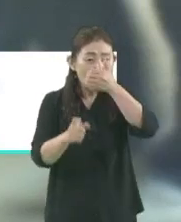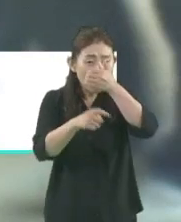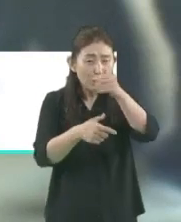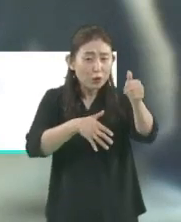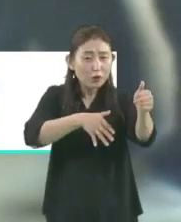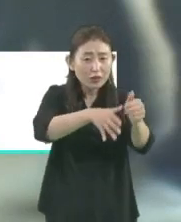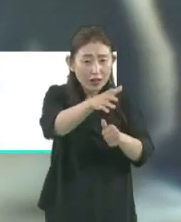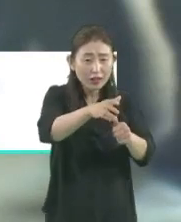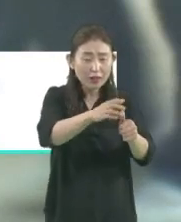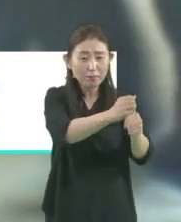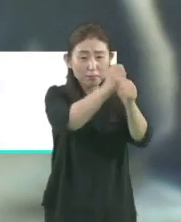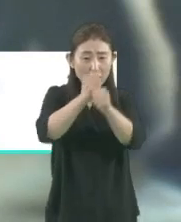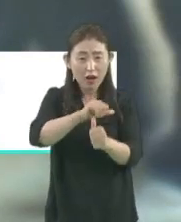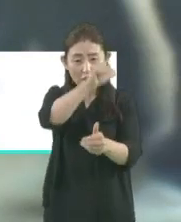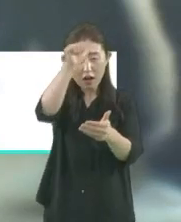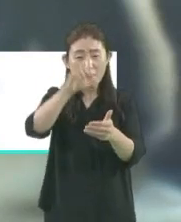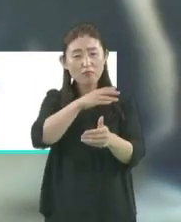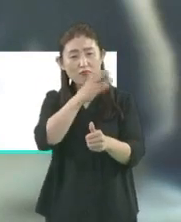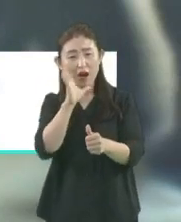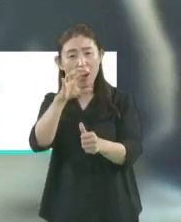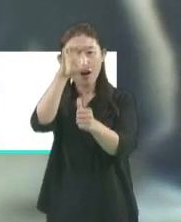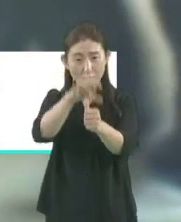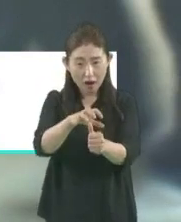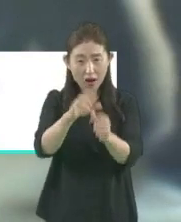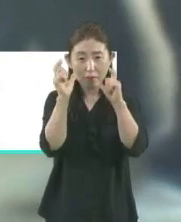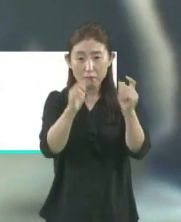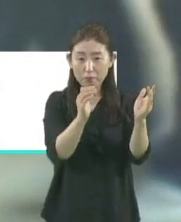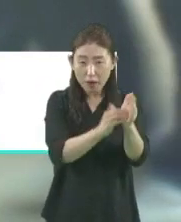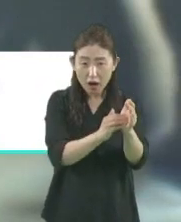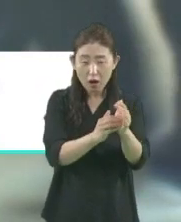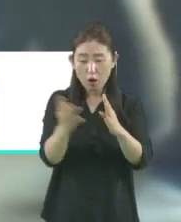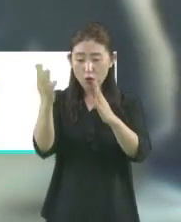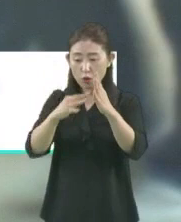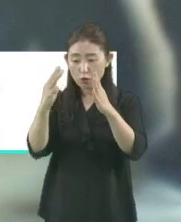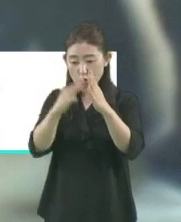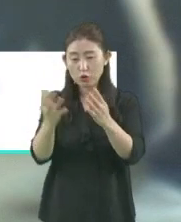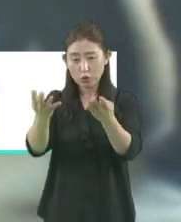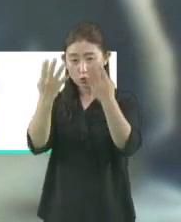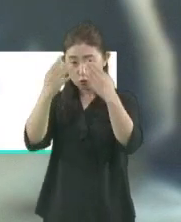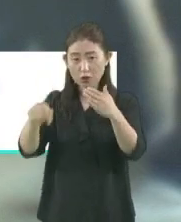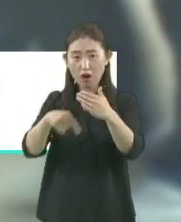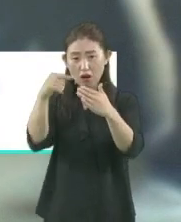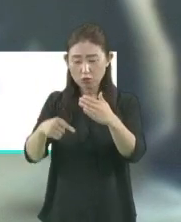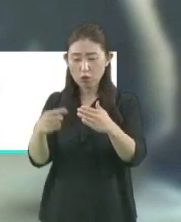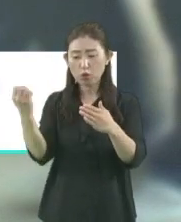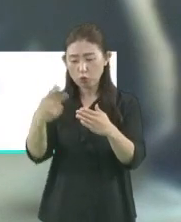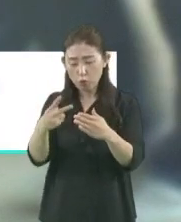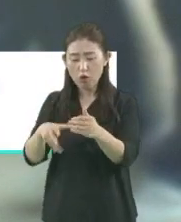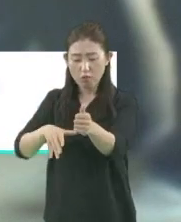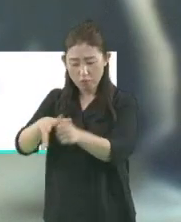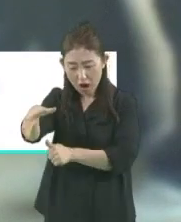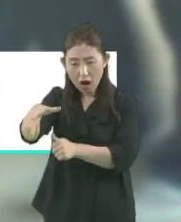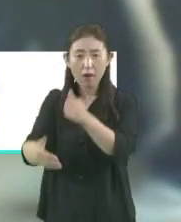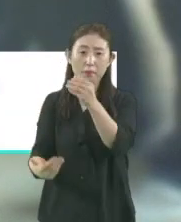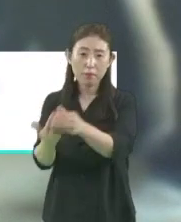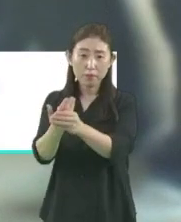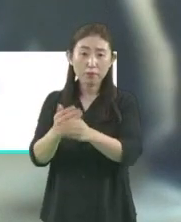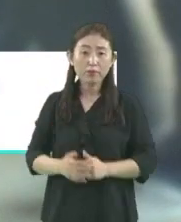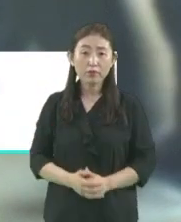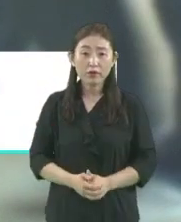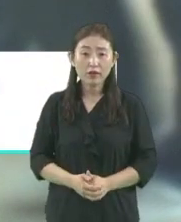강도 살인 혐의로 무기징역으로 복역 중인 20대가 공주교도소에서 같은 수용자를 또다시